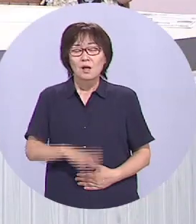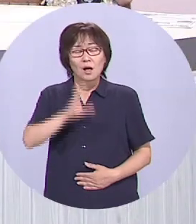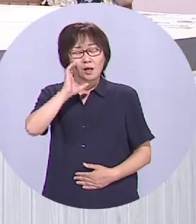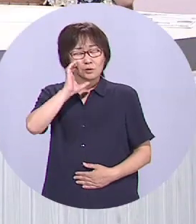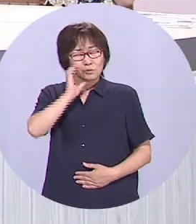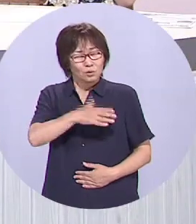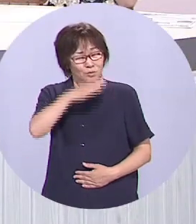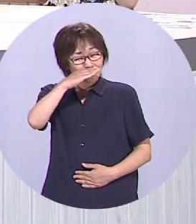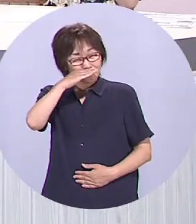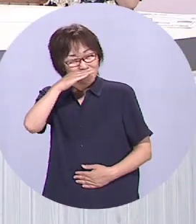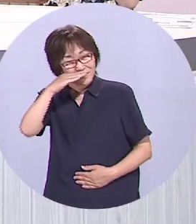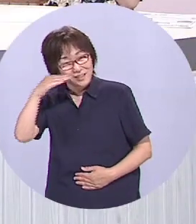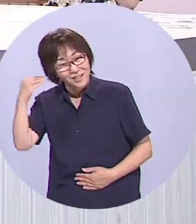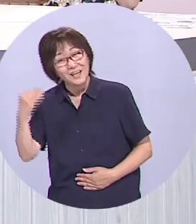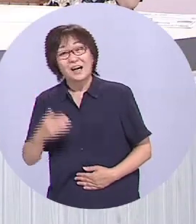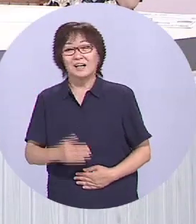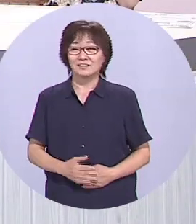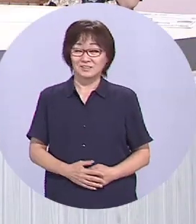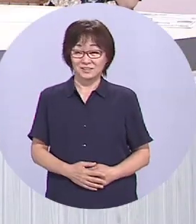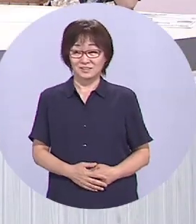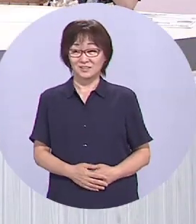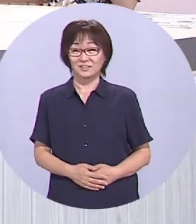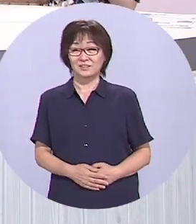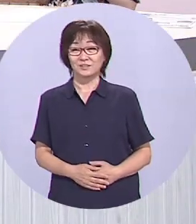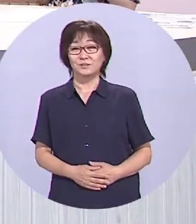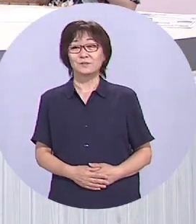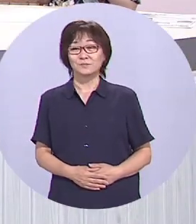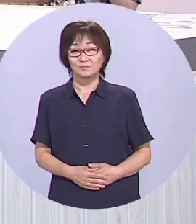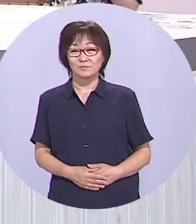素晴らしい。 いや、 素敵、